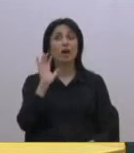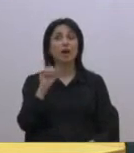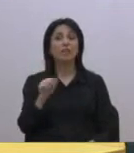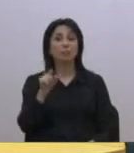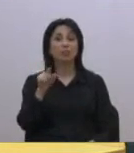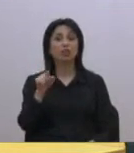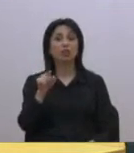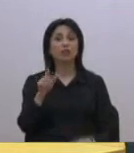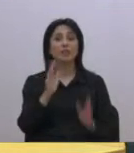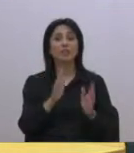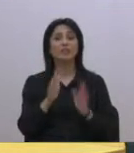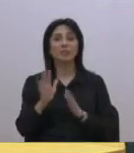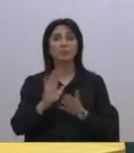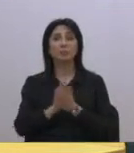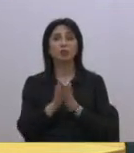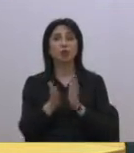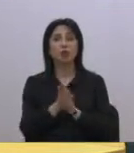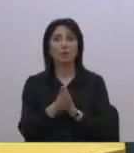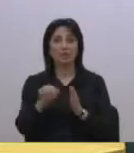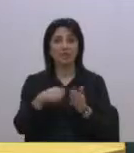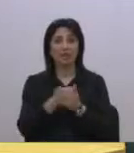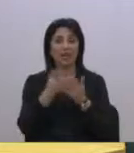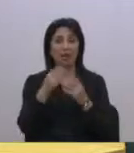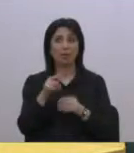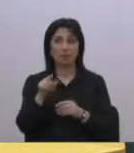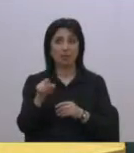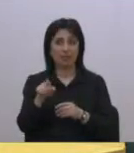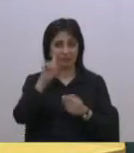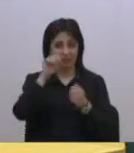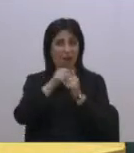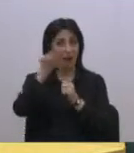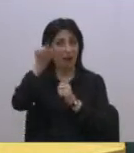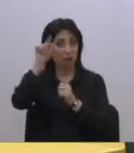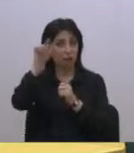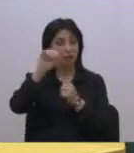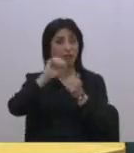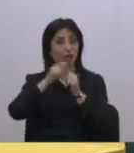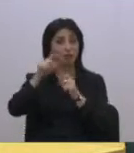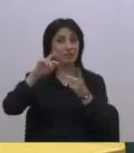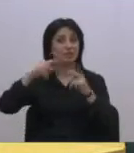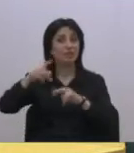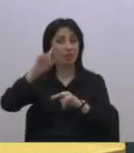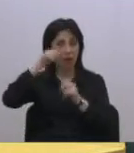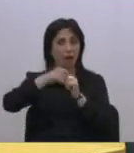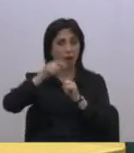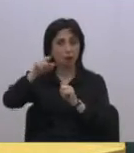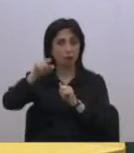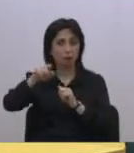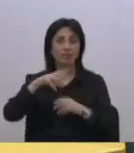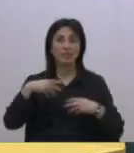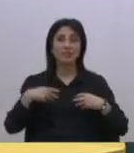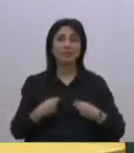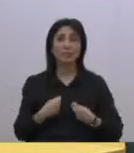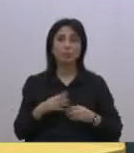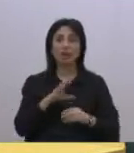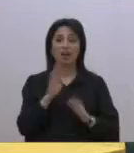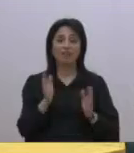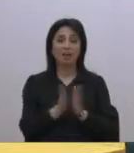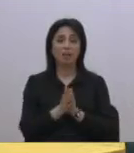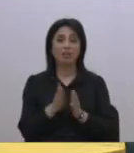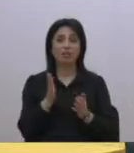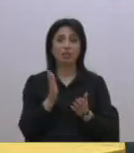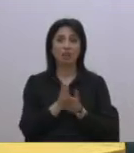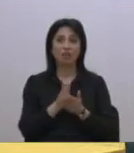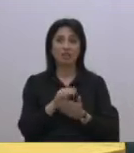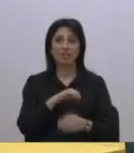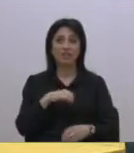მხარდამჭერების სტაბილური მდგომარეობა, რომელიც დღემდეა, რომ ეს ახსოვთ, აი ეს ცვლილება ახსოვთ. და სამწუხარო ამაში ყველაფერში ის არის, რომ